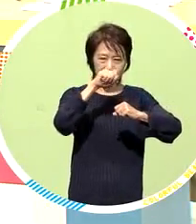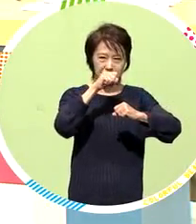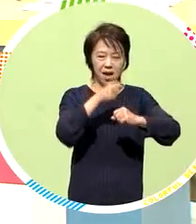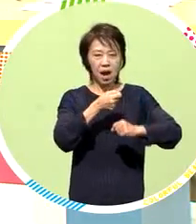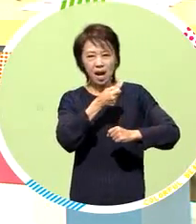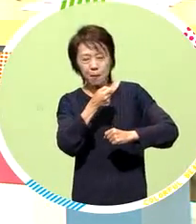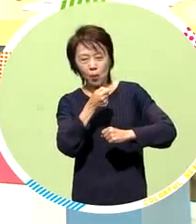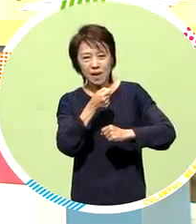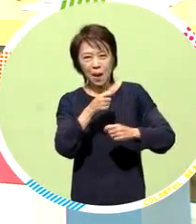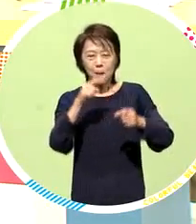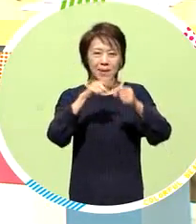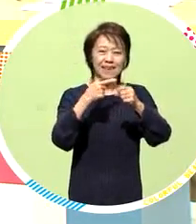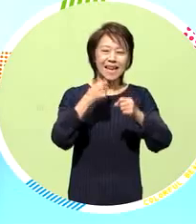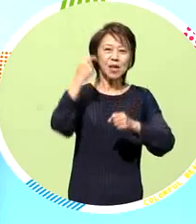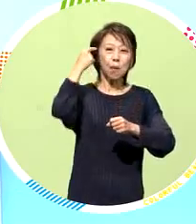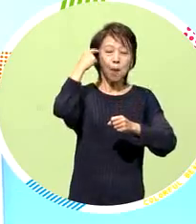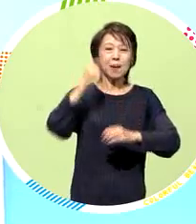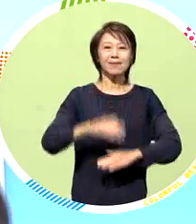思い